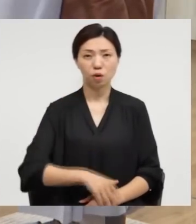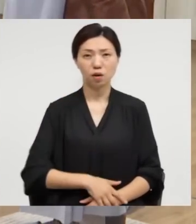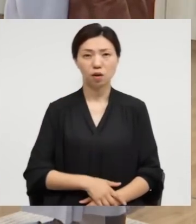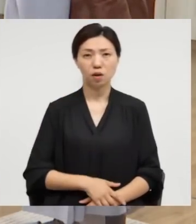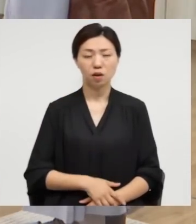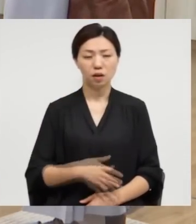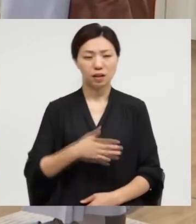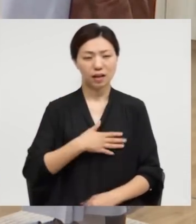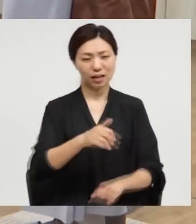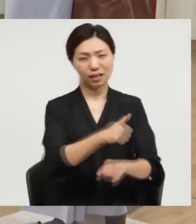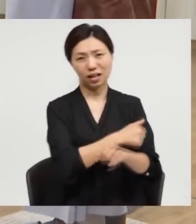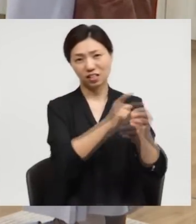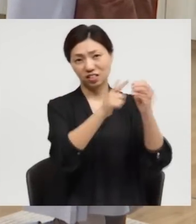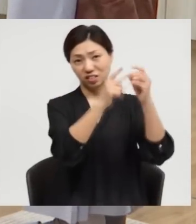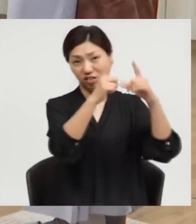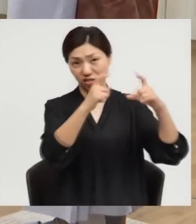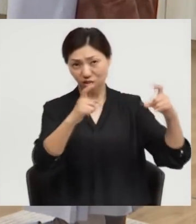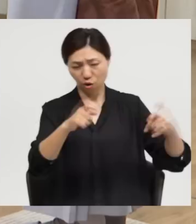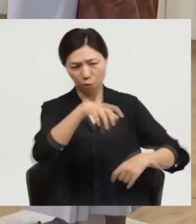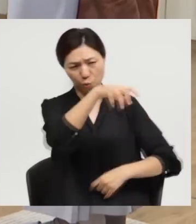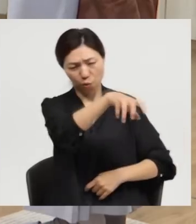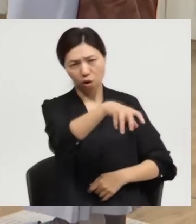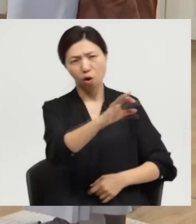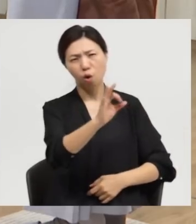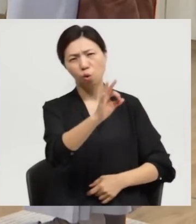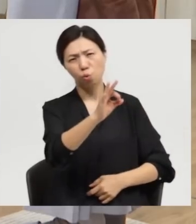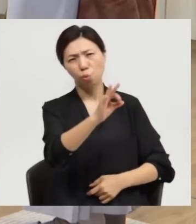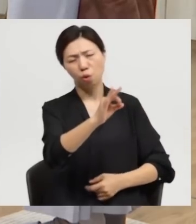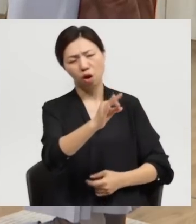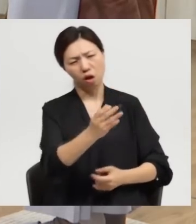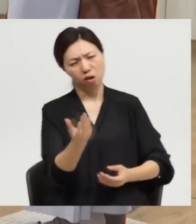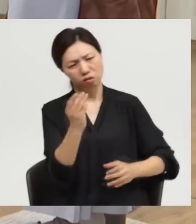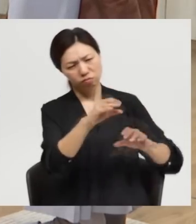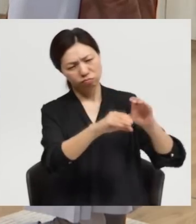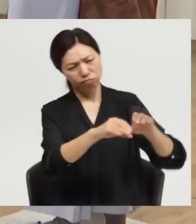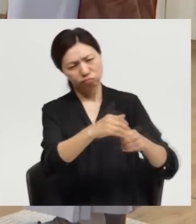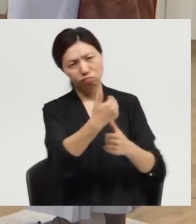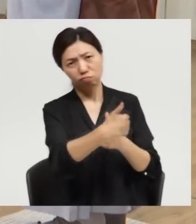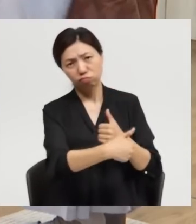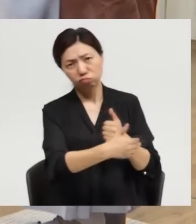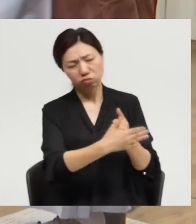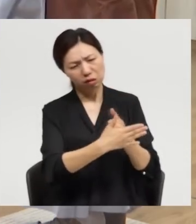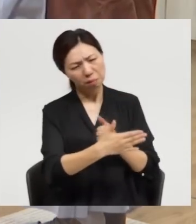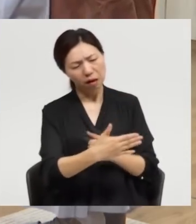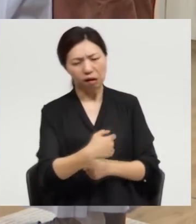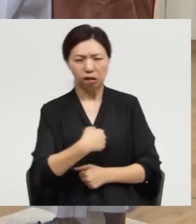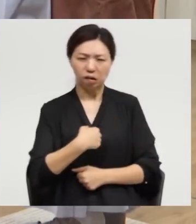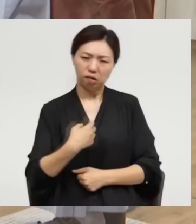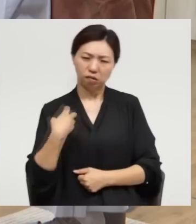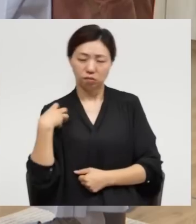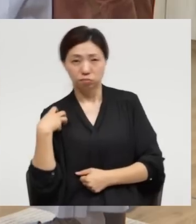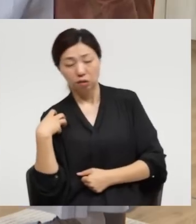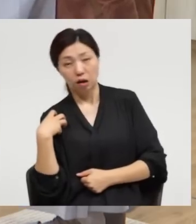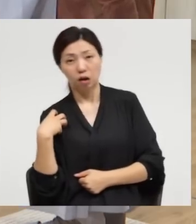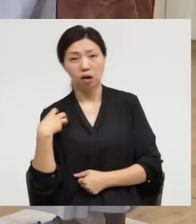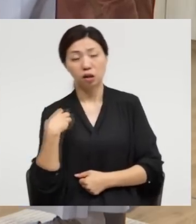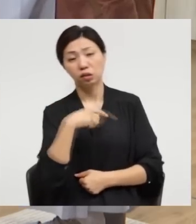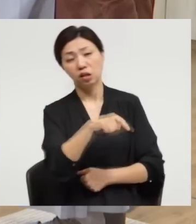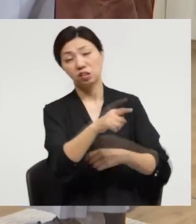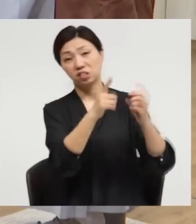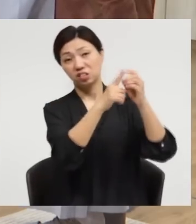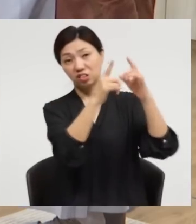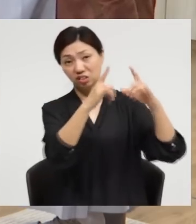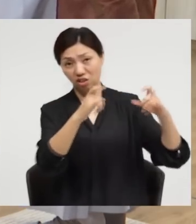다니던 절에서 지나치게 많은 불사금을 얘기하셔서 부담이 됩니다. 그런데 이 절에서